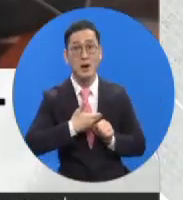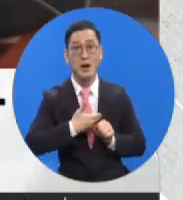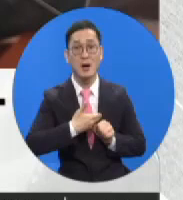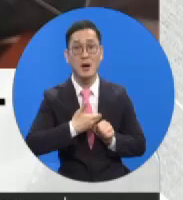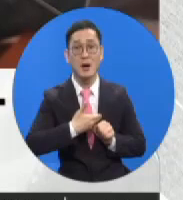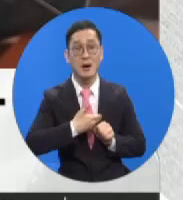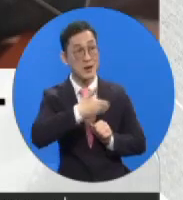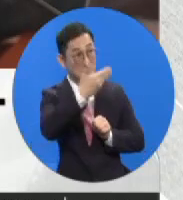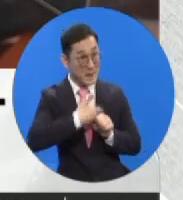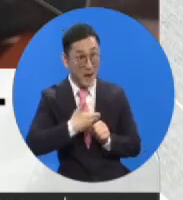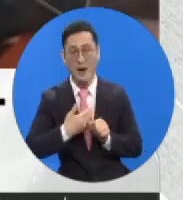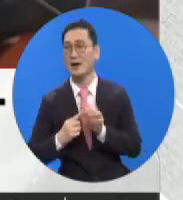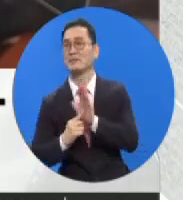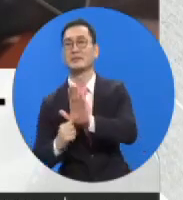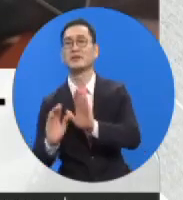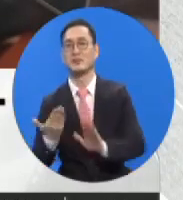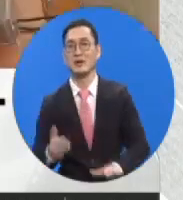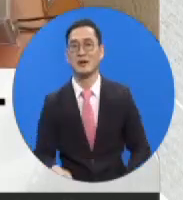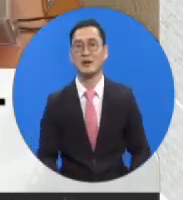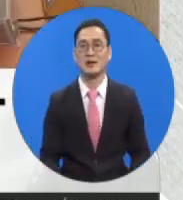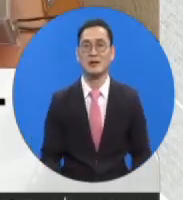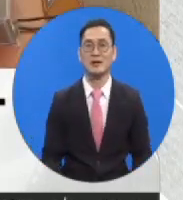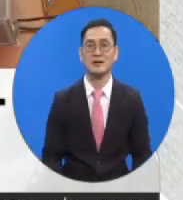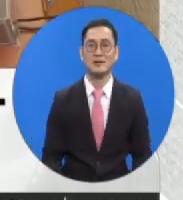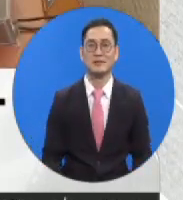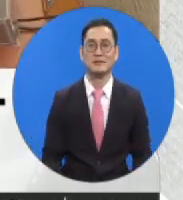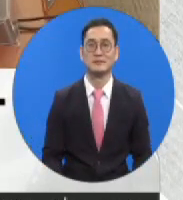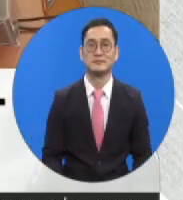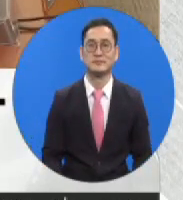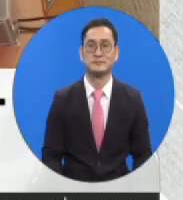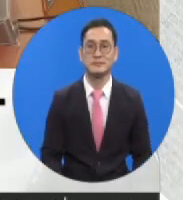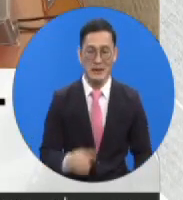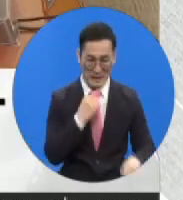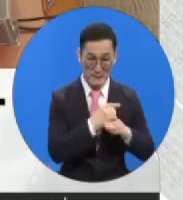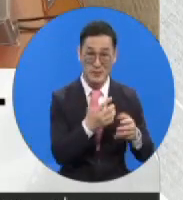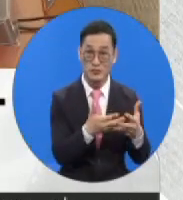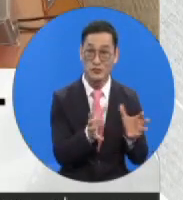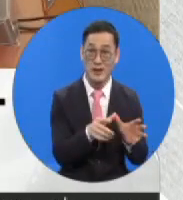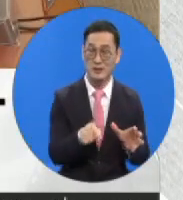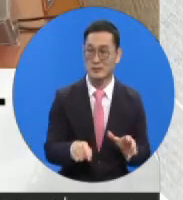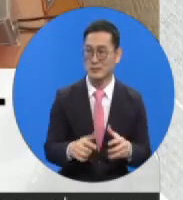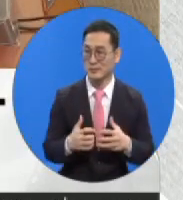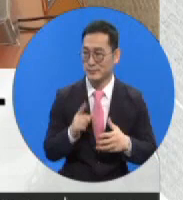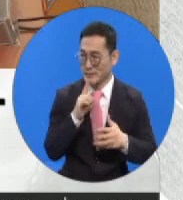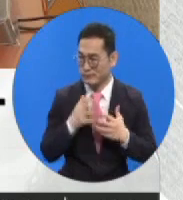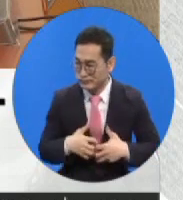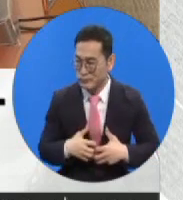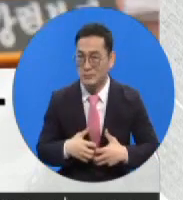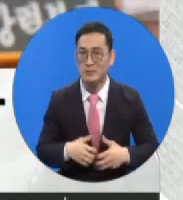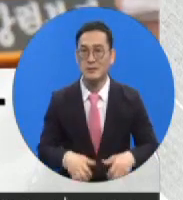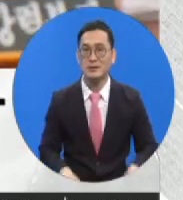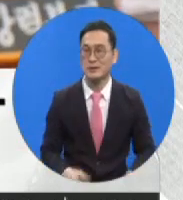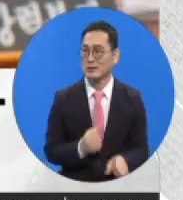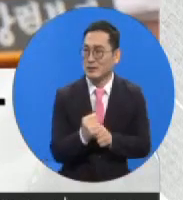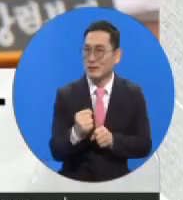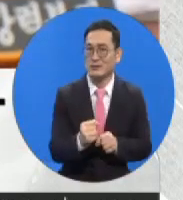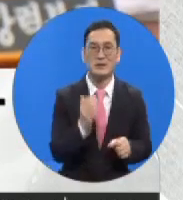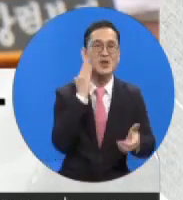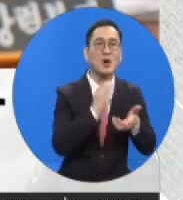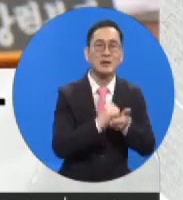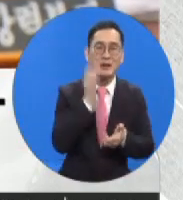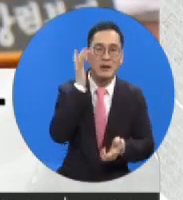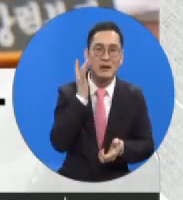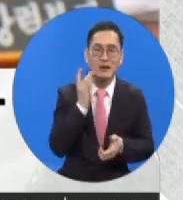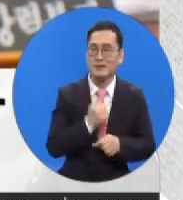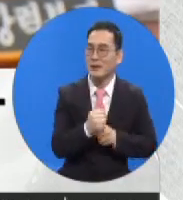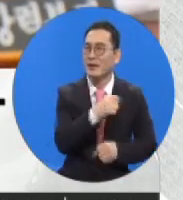공을 저쪽으로 넘겨버린 그렇군요. 거죠. 그러니까 어제 좀 민주당 의원들도 약간 저 부분에 대해서 이제 당황하게 예. 된 거죠. 근데